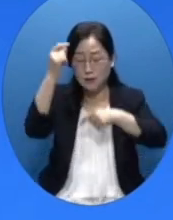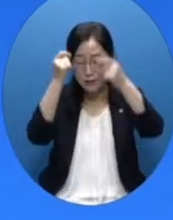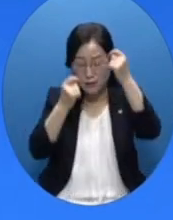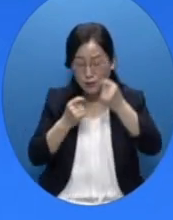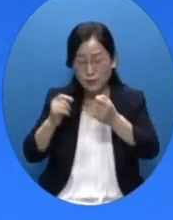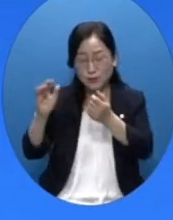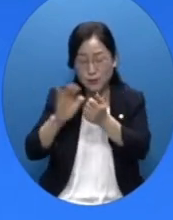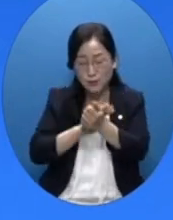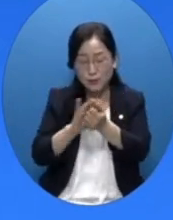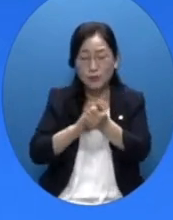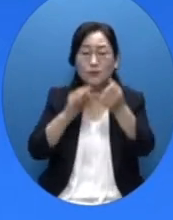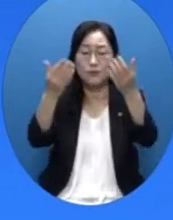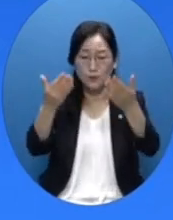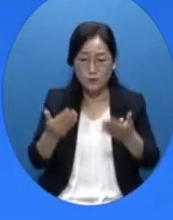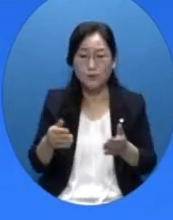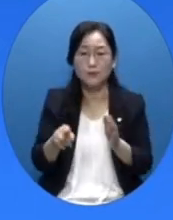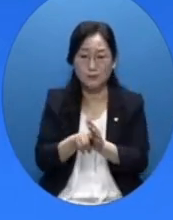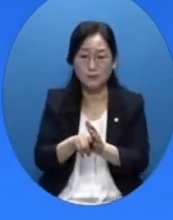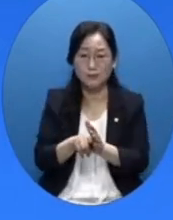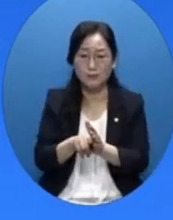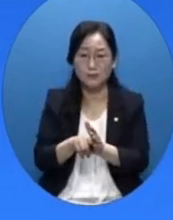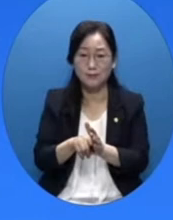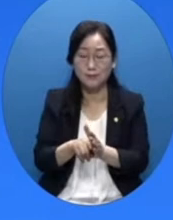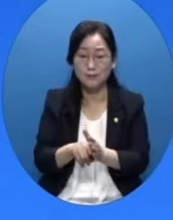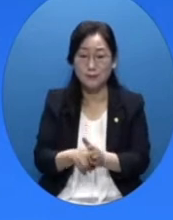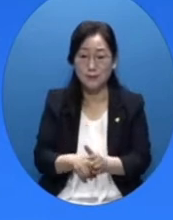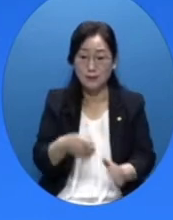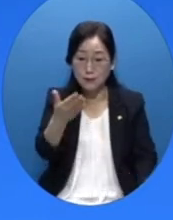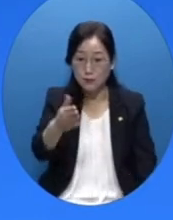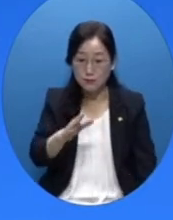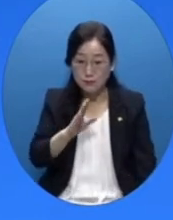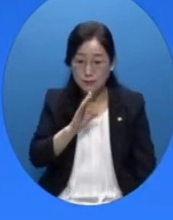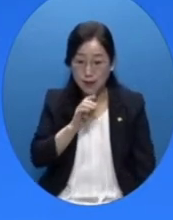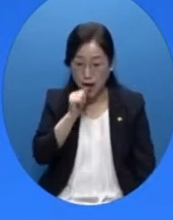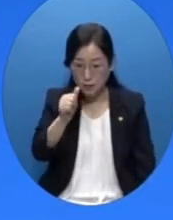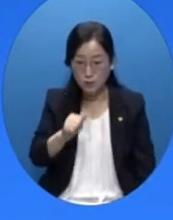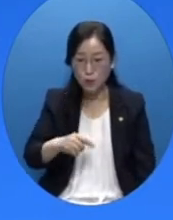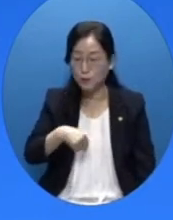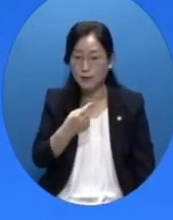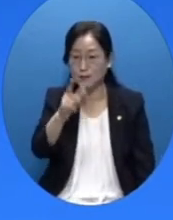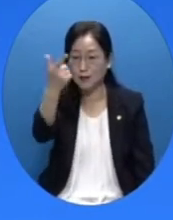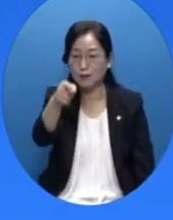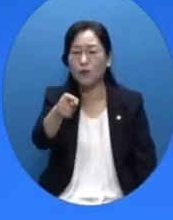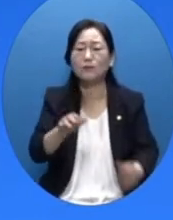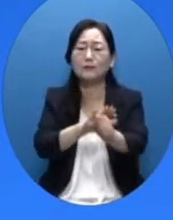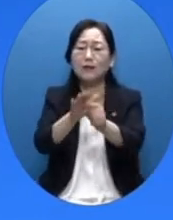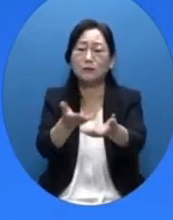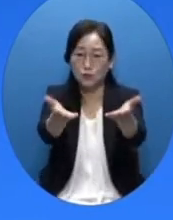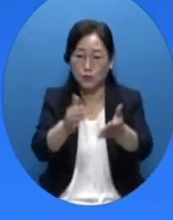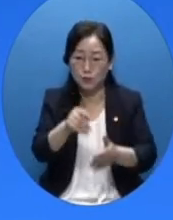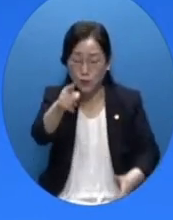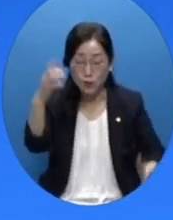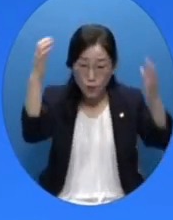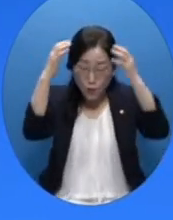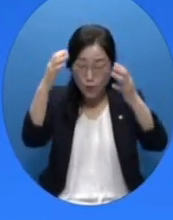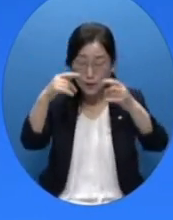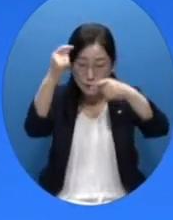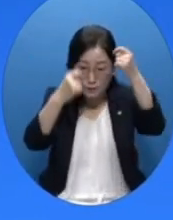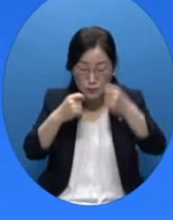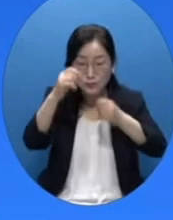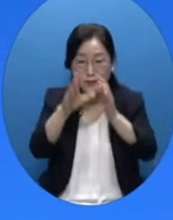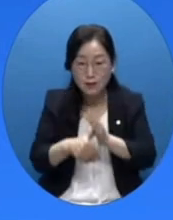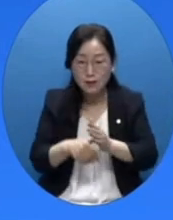닦아 주시는 것입니다 너는 절대로 너 혼자가 아니다 내가 너를 사랑한다 너의 고난의 때는 24 때